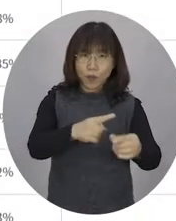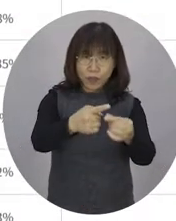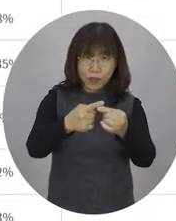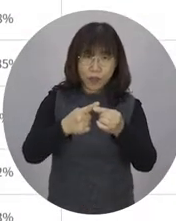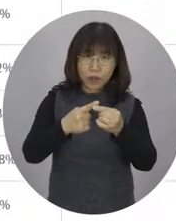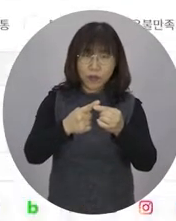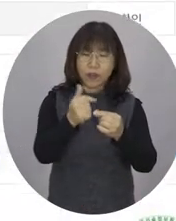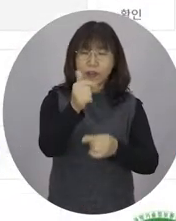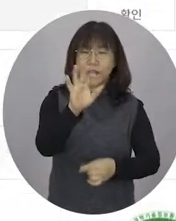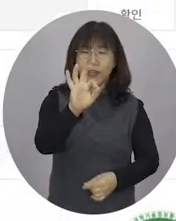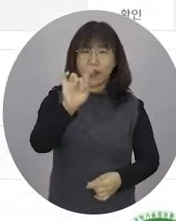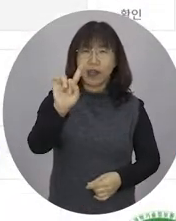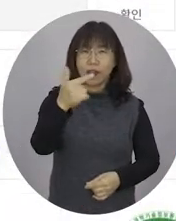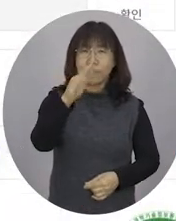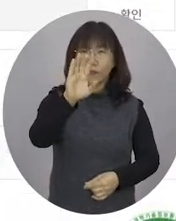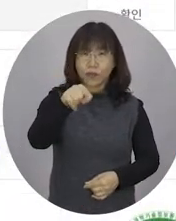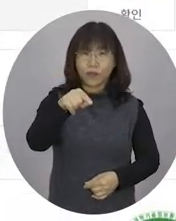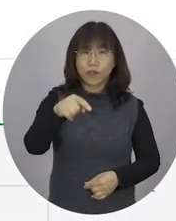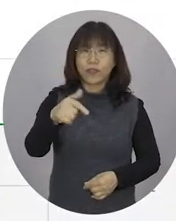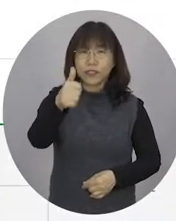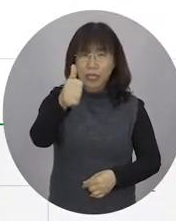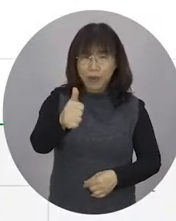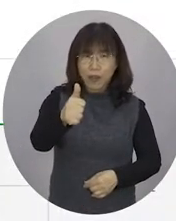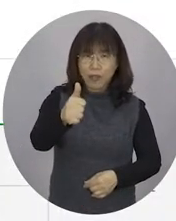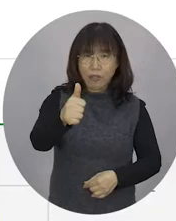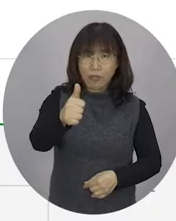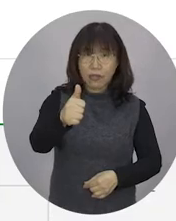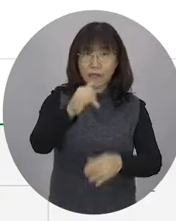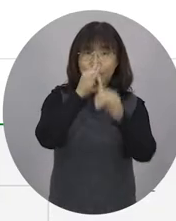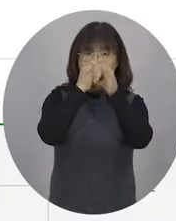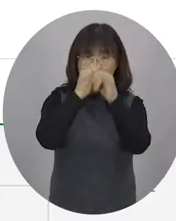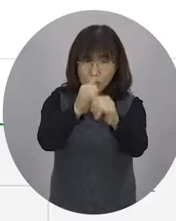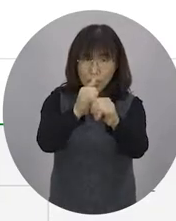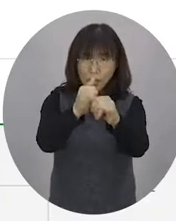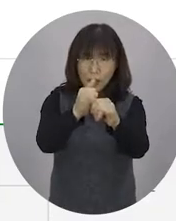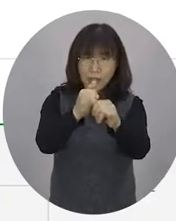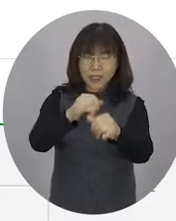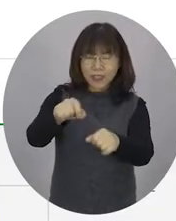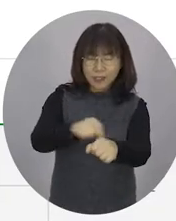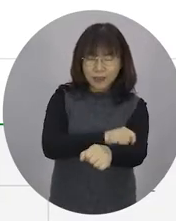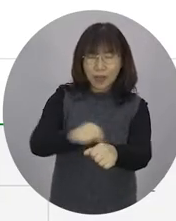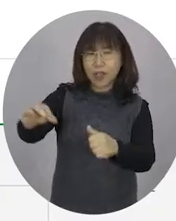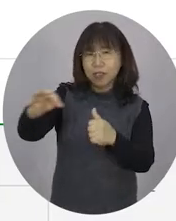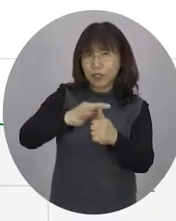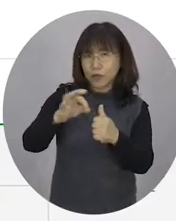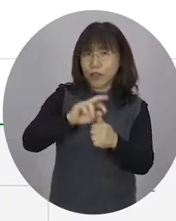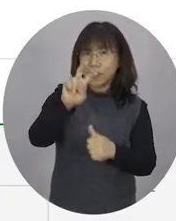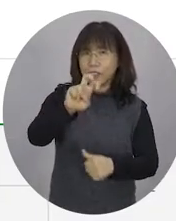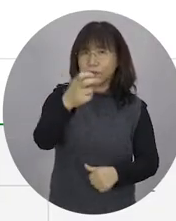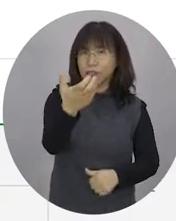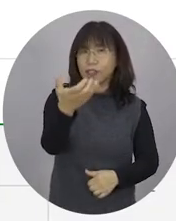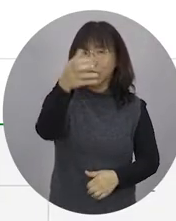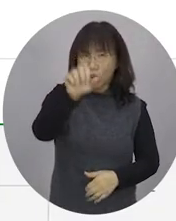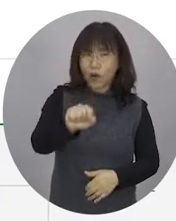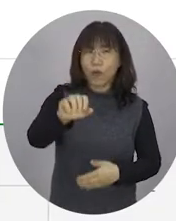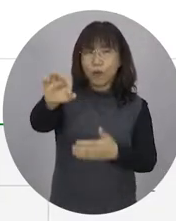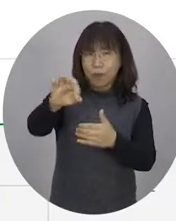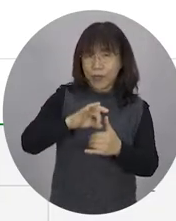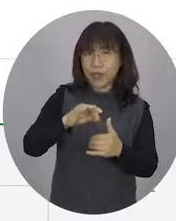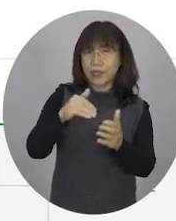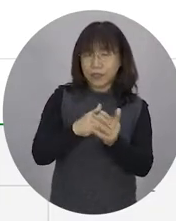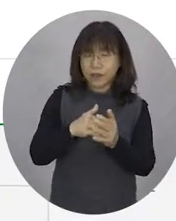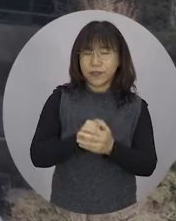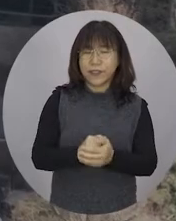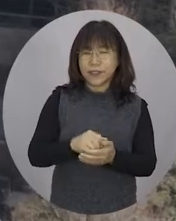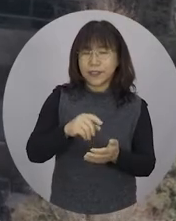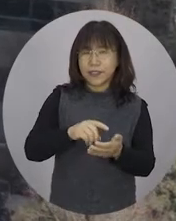최우수단체 선정으로 행안부 장관 표창과 27억 원의 특별교부세 인센티브를 받게 됐습니다.